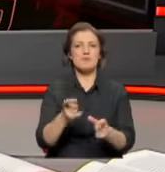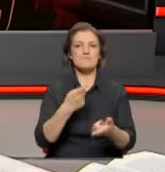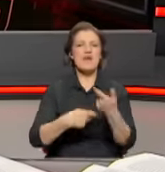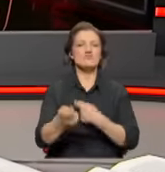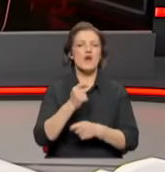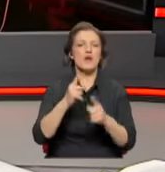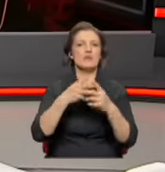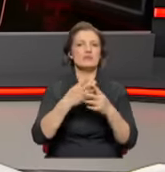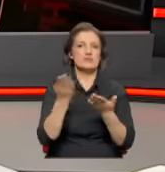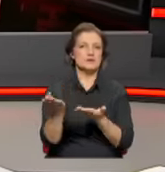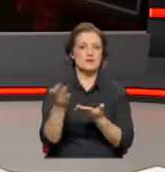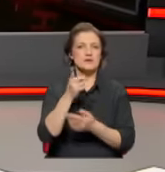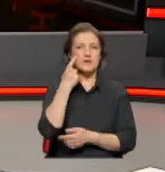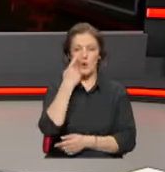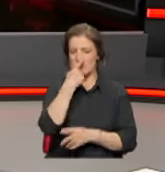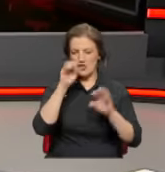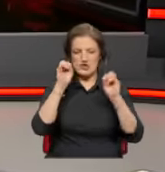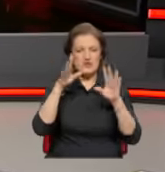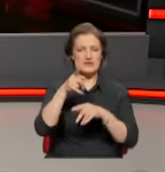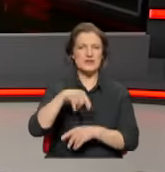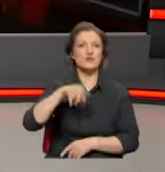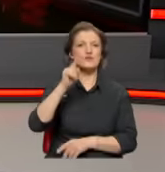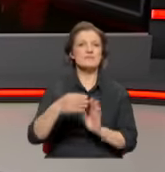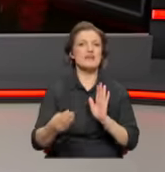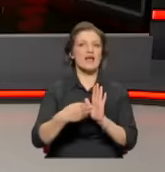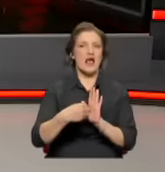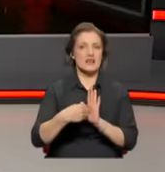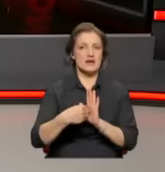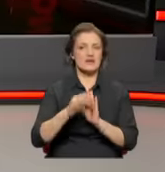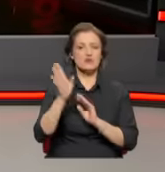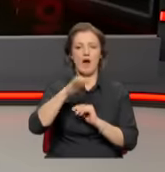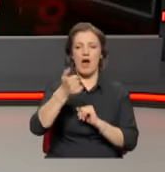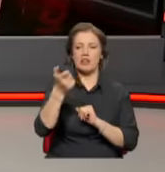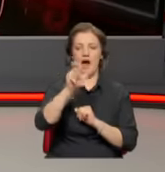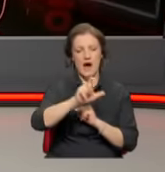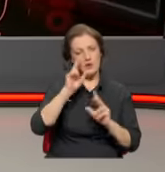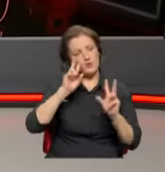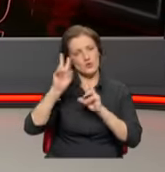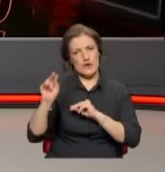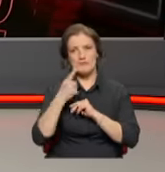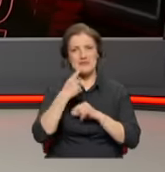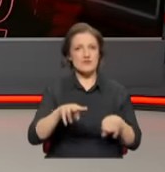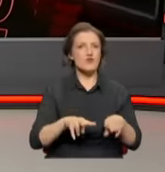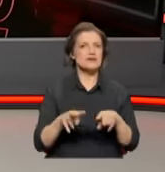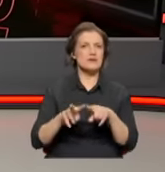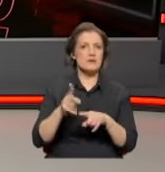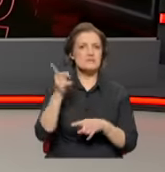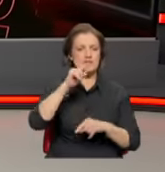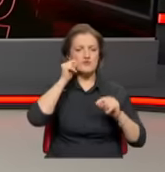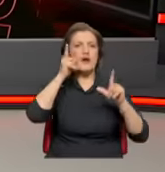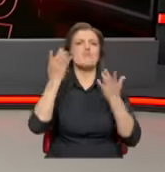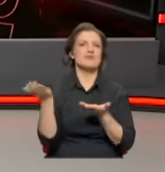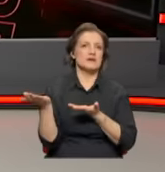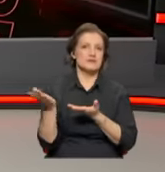hikayesi. Gözlerdeki ışıltıyla gündemimize geldi. Sonra 6 ay uyuyalım dedi Nurettin Nebati. Bir daha da uyanmadı